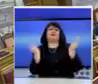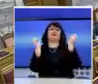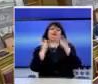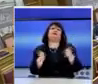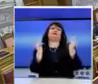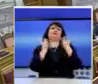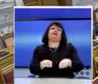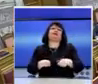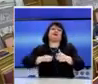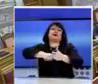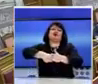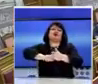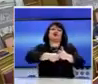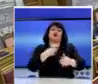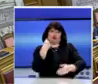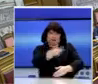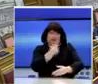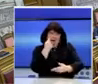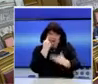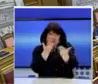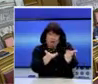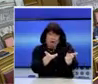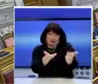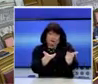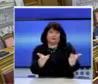δηλώση σας. Παρακαλώ.